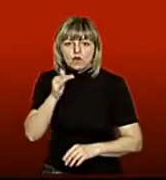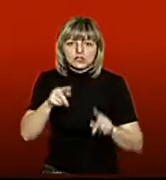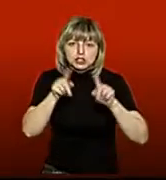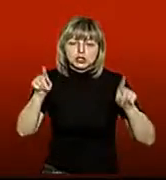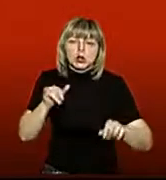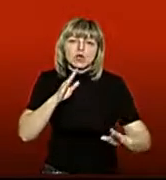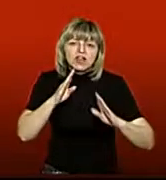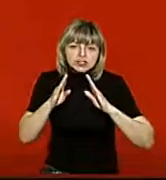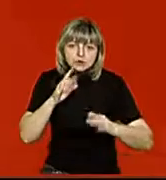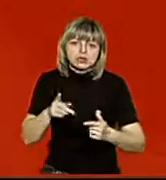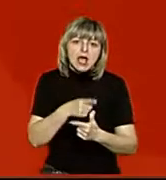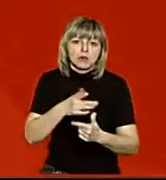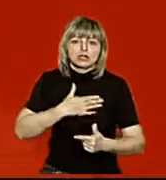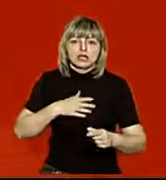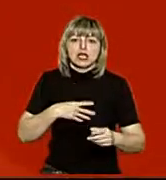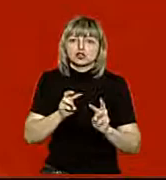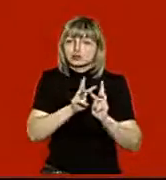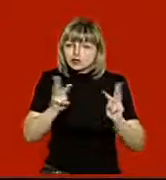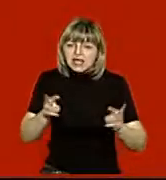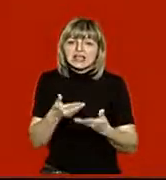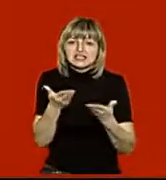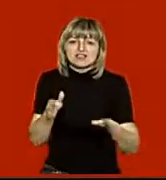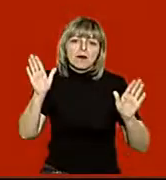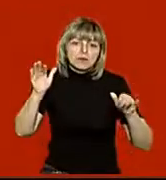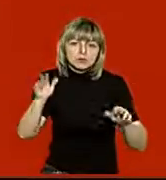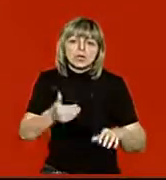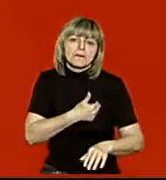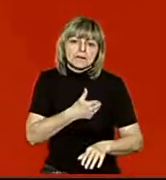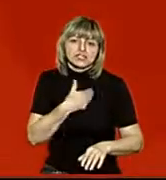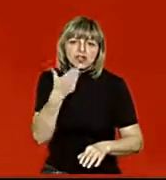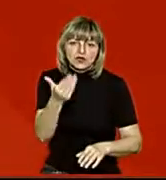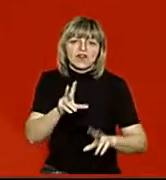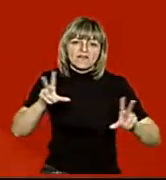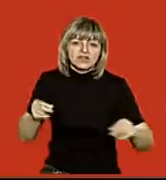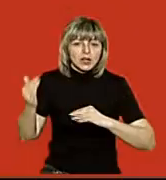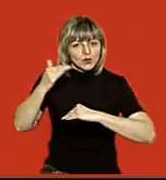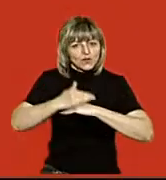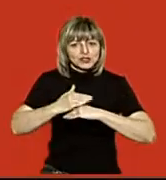«UA Волинь» у Фейсбук і на нашому сайті. Я з вами прощаюсь і зичу вдалого вечора. На все добре.